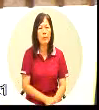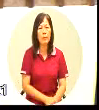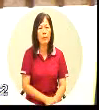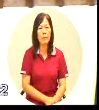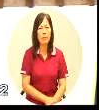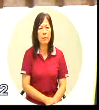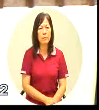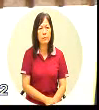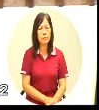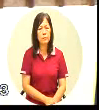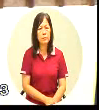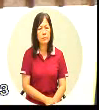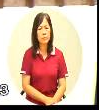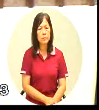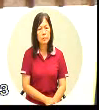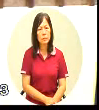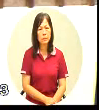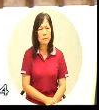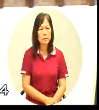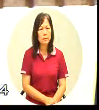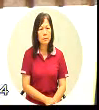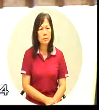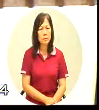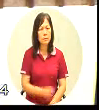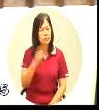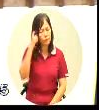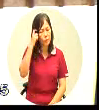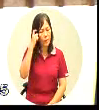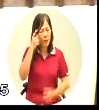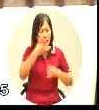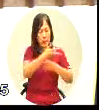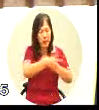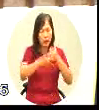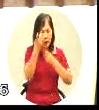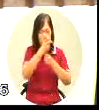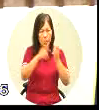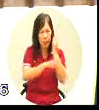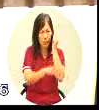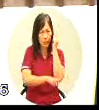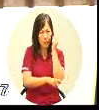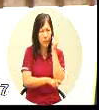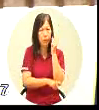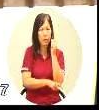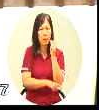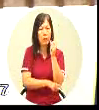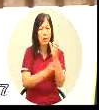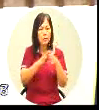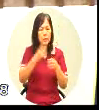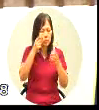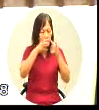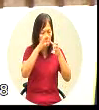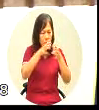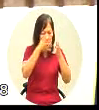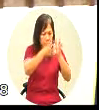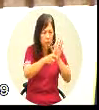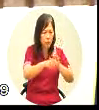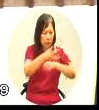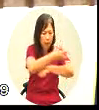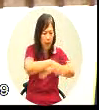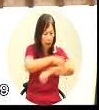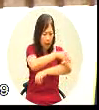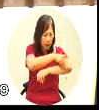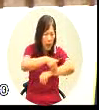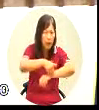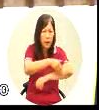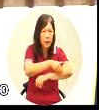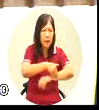那我想海岸管理法齁，我刚刚讲就是为了我们的海岸的生态也好，海